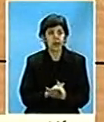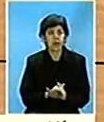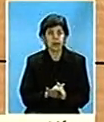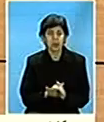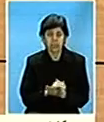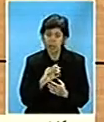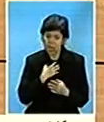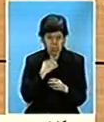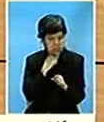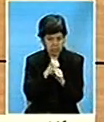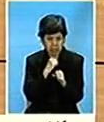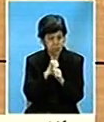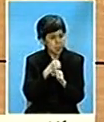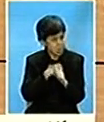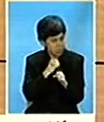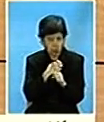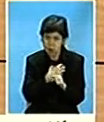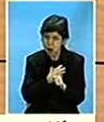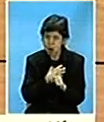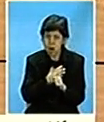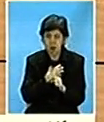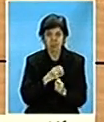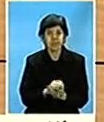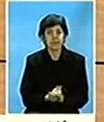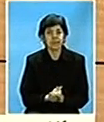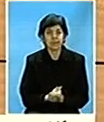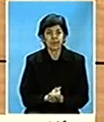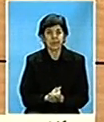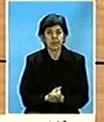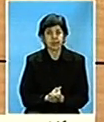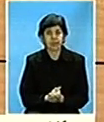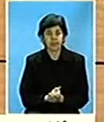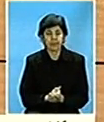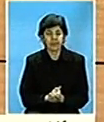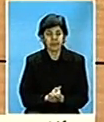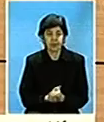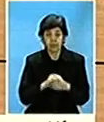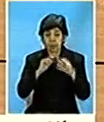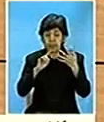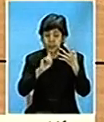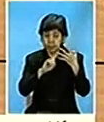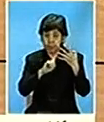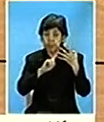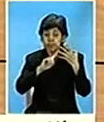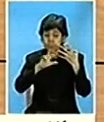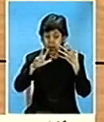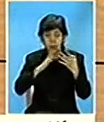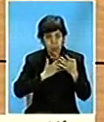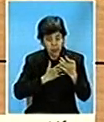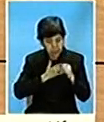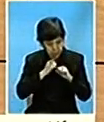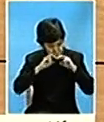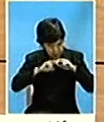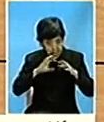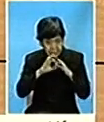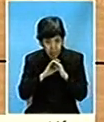ซึ่งน่าจะทำมานานแล้วนะครับอีกเรื่องหนึ่งเรื่องที่สามที่ผมศึกษามาคือเรื่องสิท